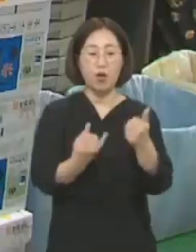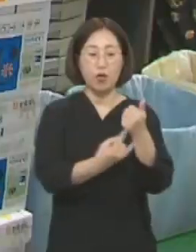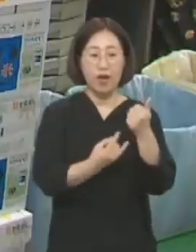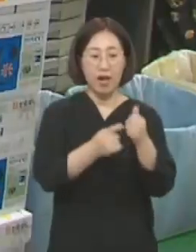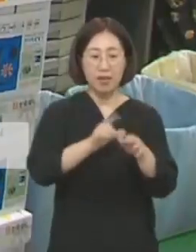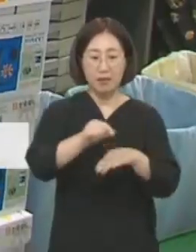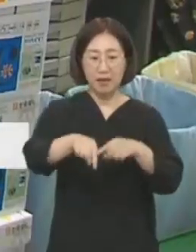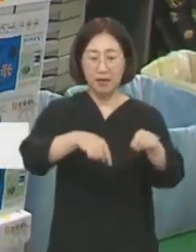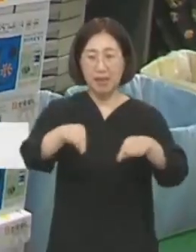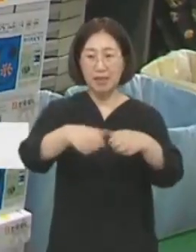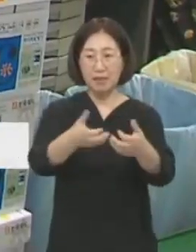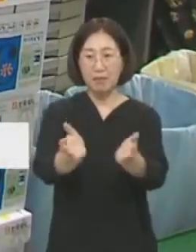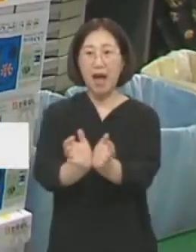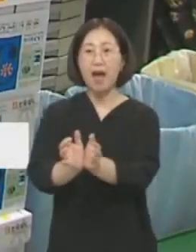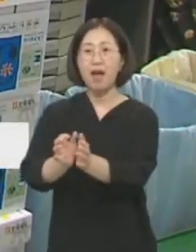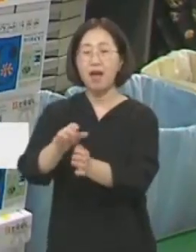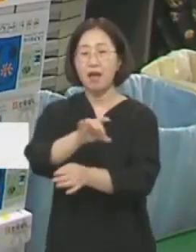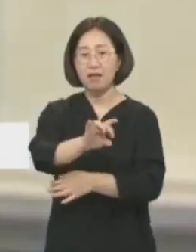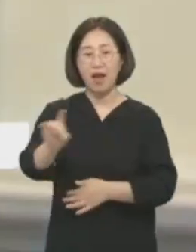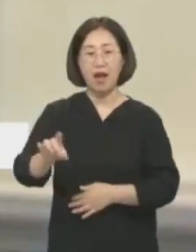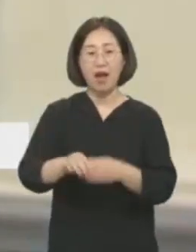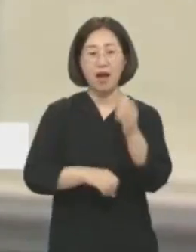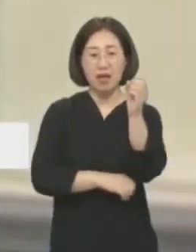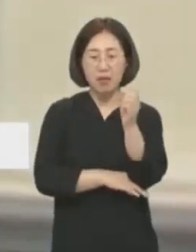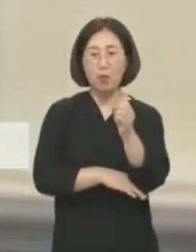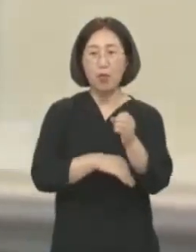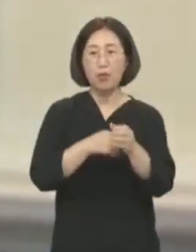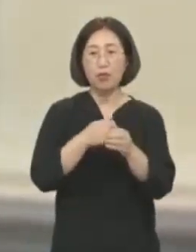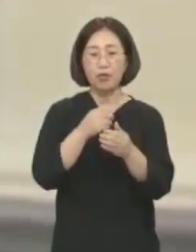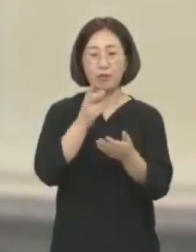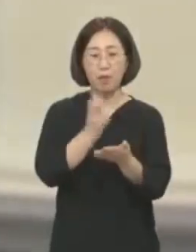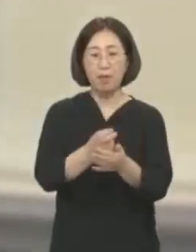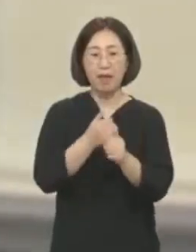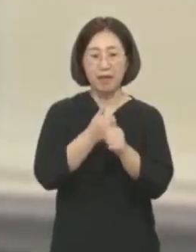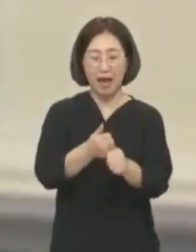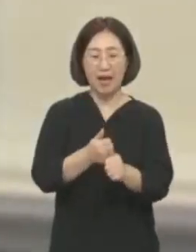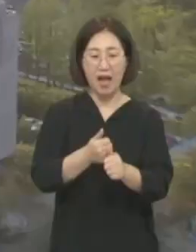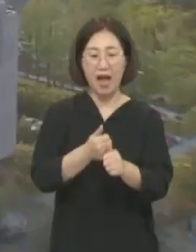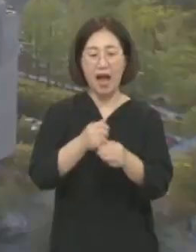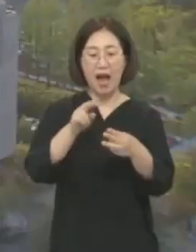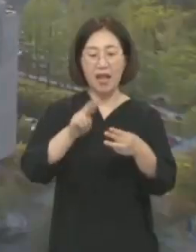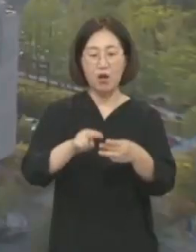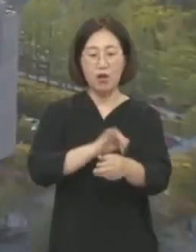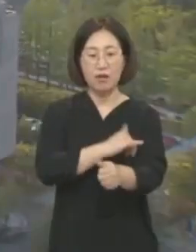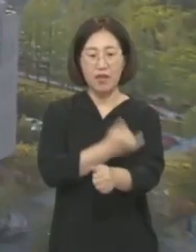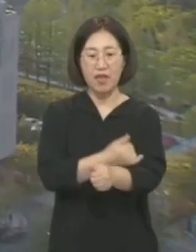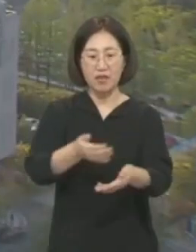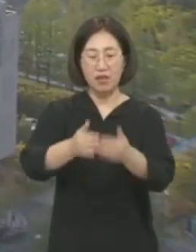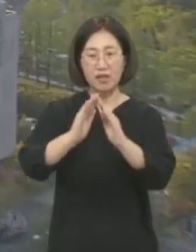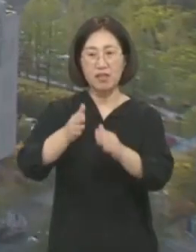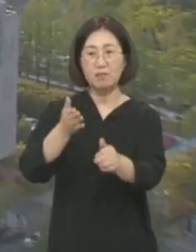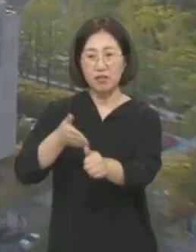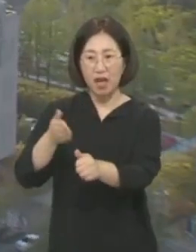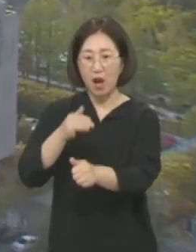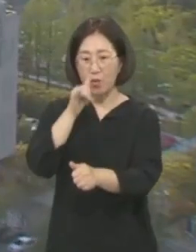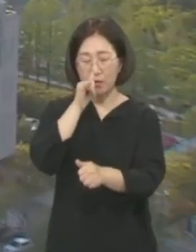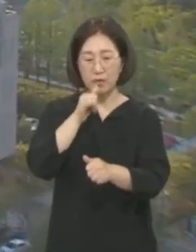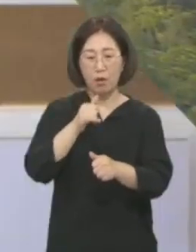인권 보장과 증진 기본 계획에 따른 인권센터 설치를 권고하고 있는 가운데 대전시의 폐쇄